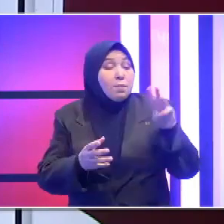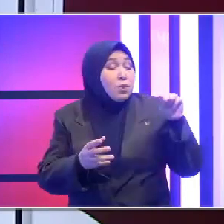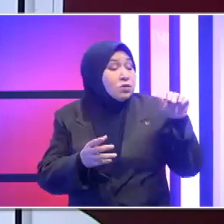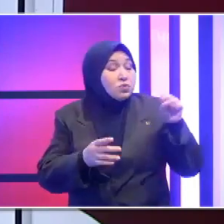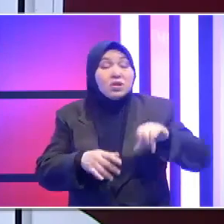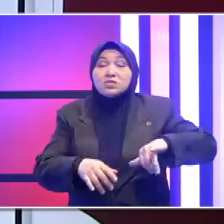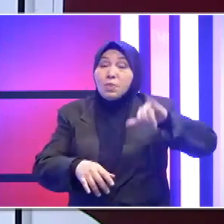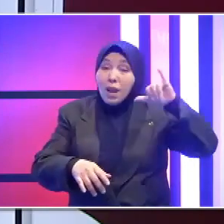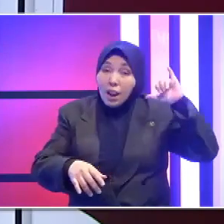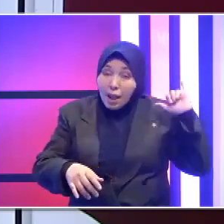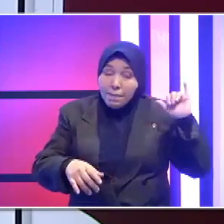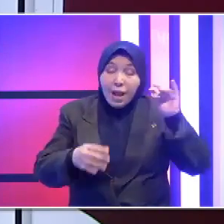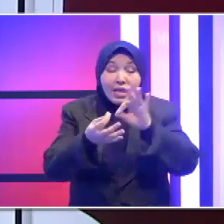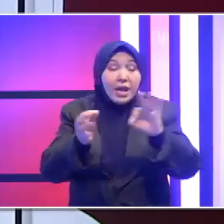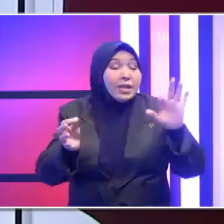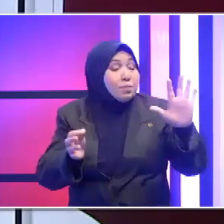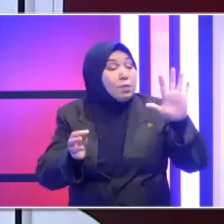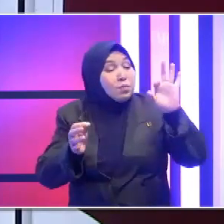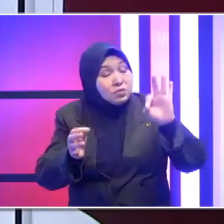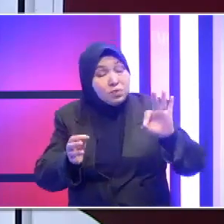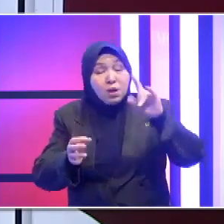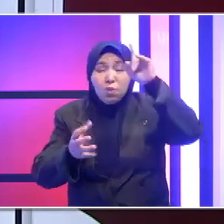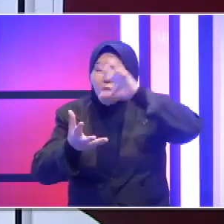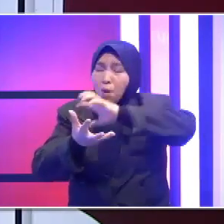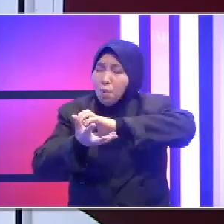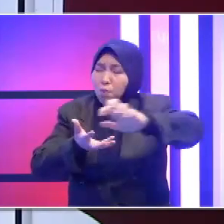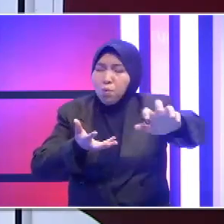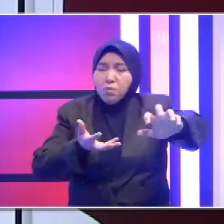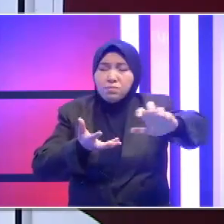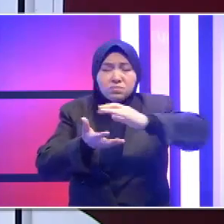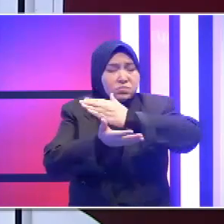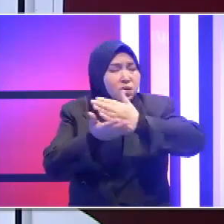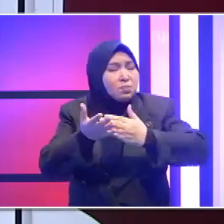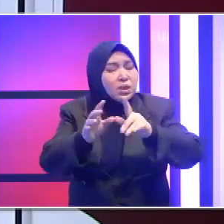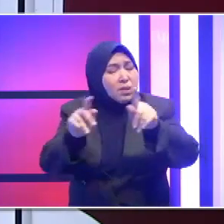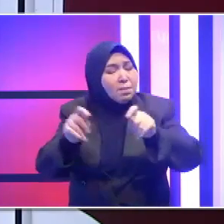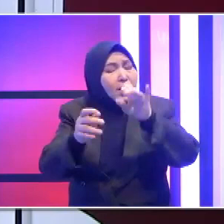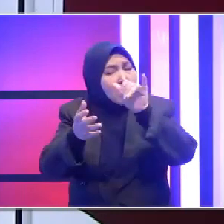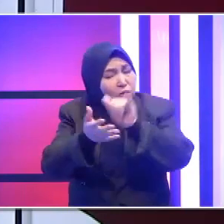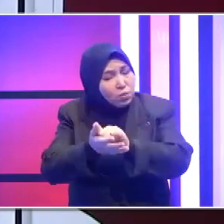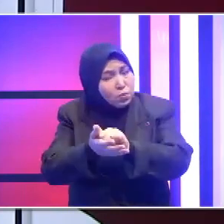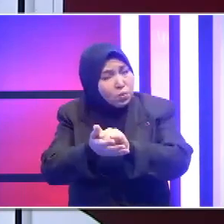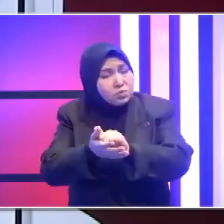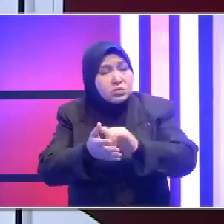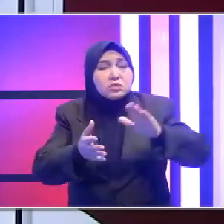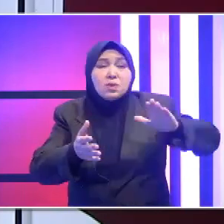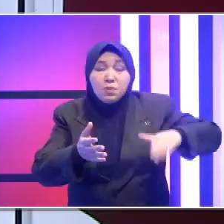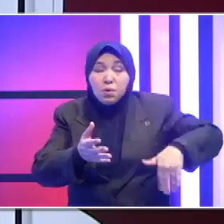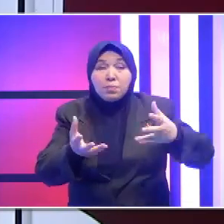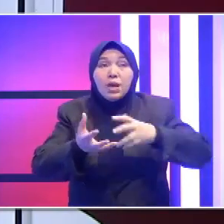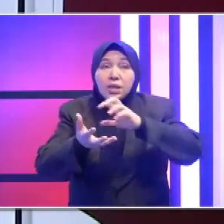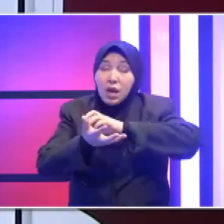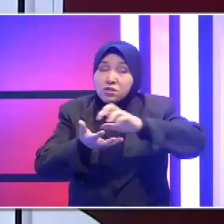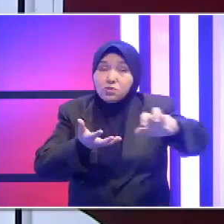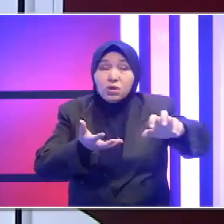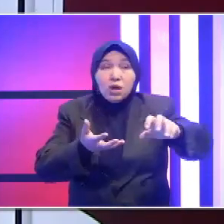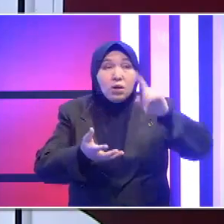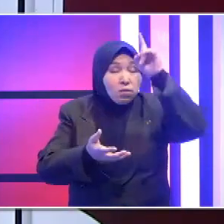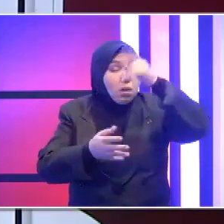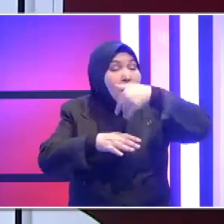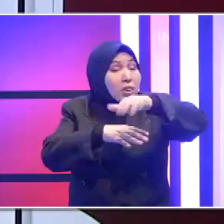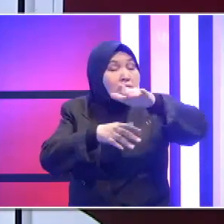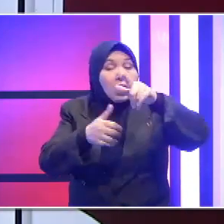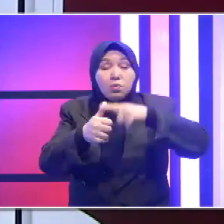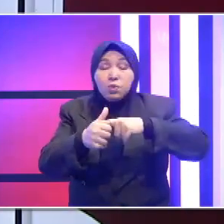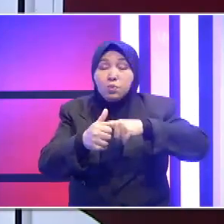ya gimana pada ayat 59 itu Allah hancurkan Yesus waktu tempat itu ya Hai sebelum Nazi hancurkan itu Allah akan Hanta